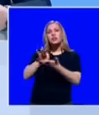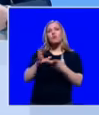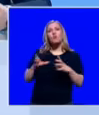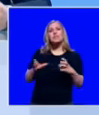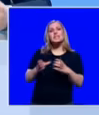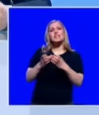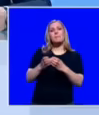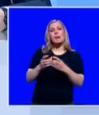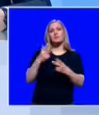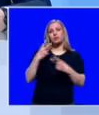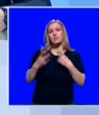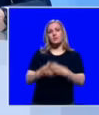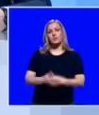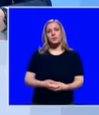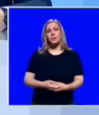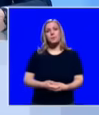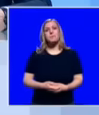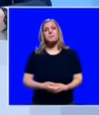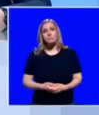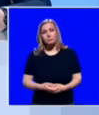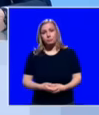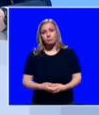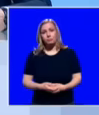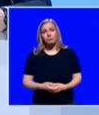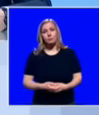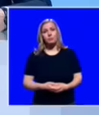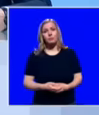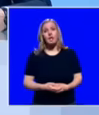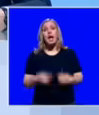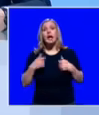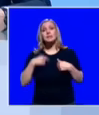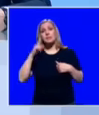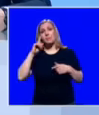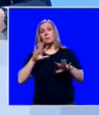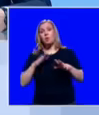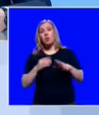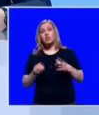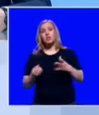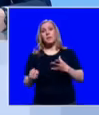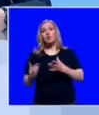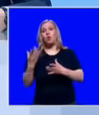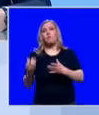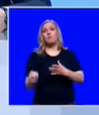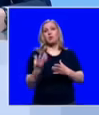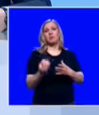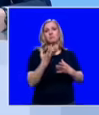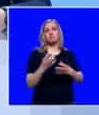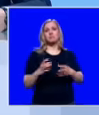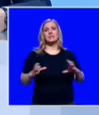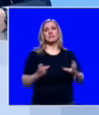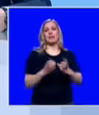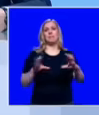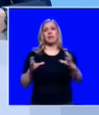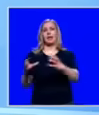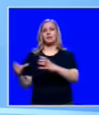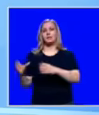с вас да бъде в едно семейство, но не ви попитах в кое семейство вие се виждате искаме. Политически. Но аз предполагам, че се появят нови семейства в Европарламент. Добре,